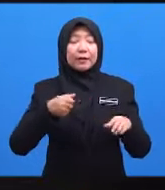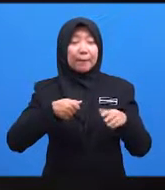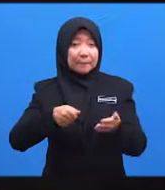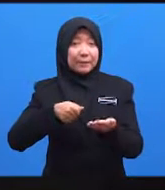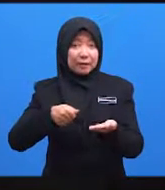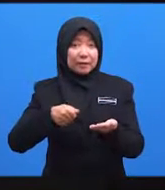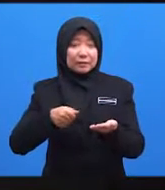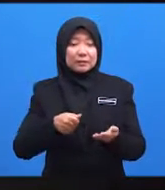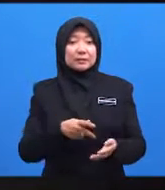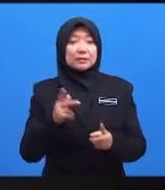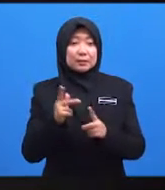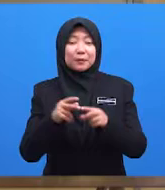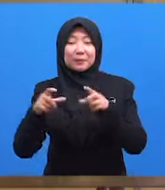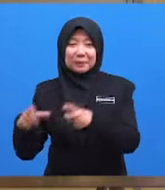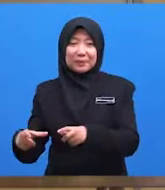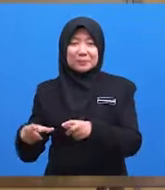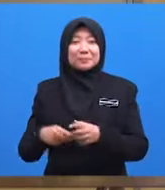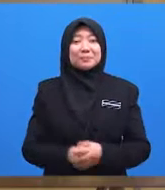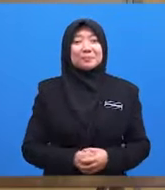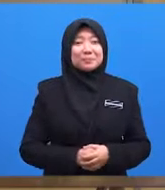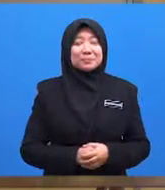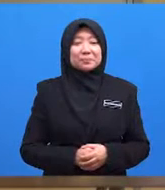pinggan hidang.